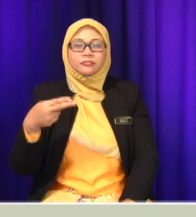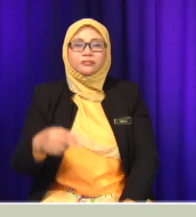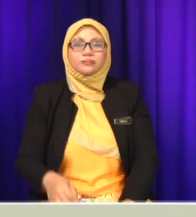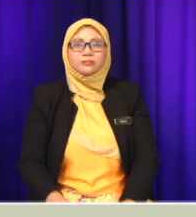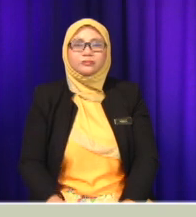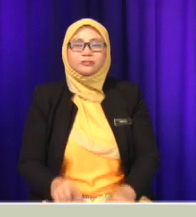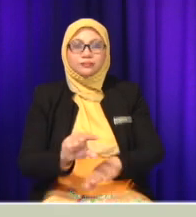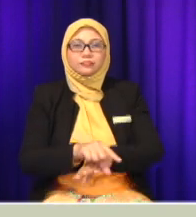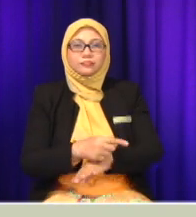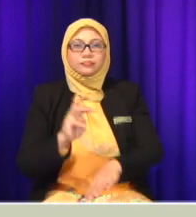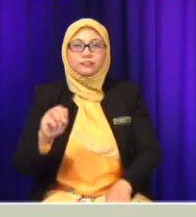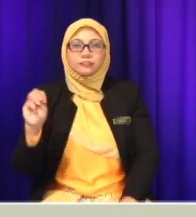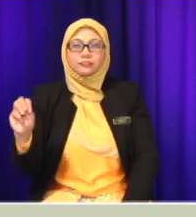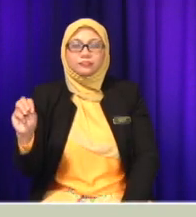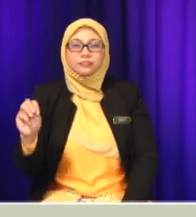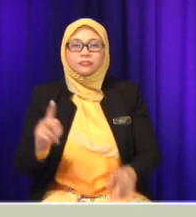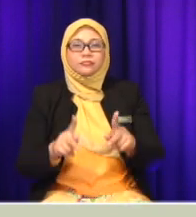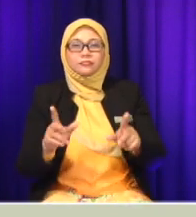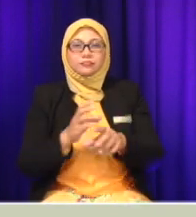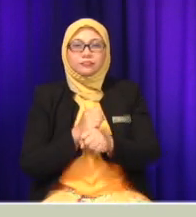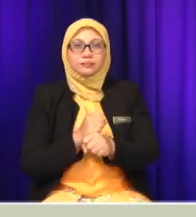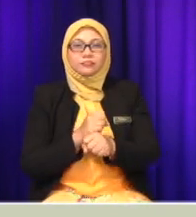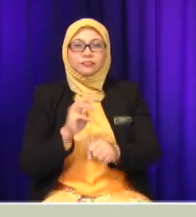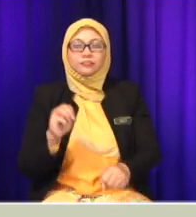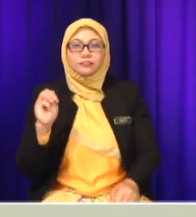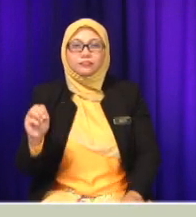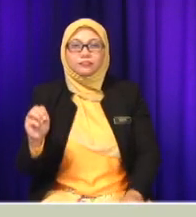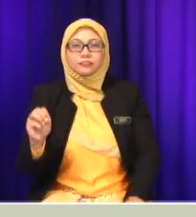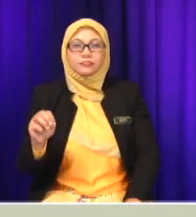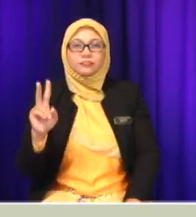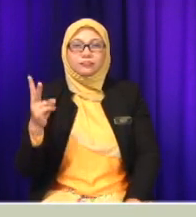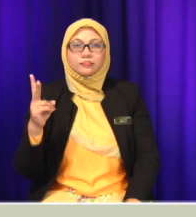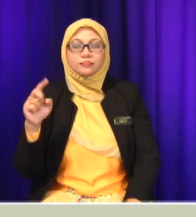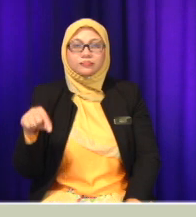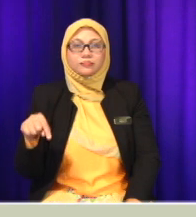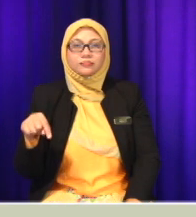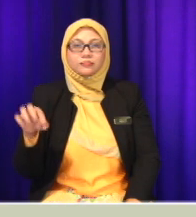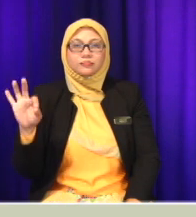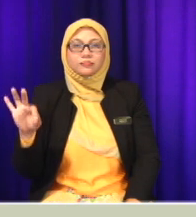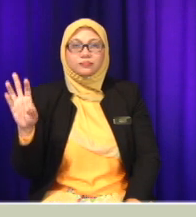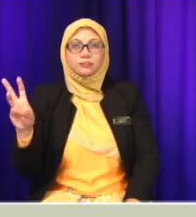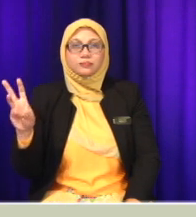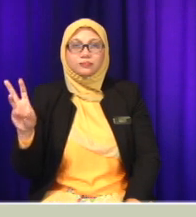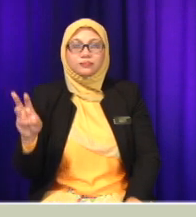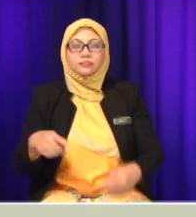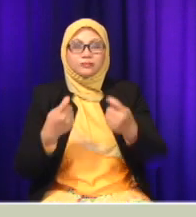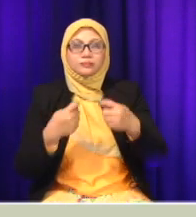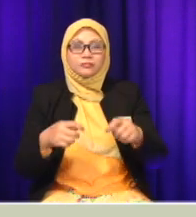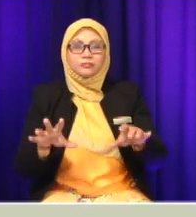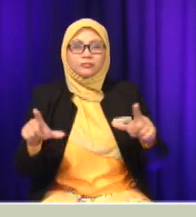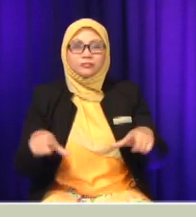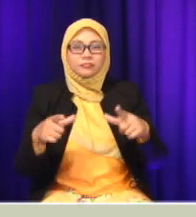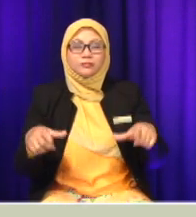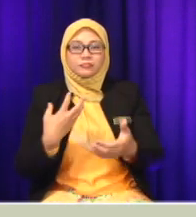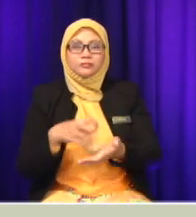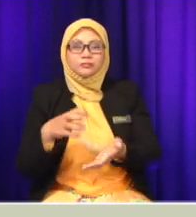sekiranya kita dapati bacaan pada mikrometer iaitu 12.96 mm menunjukkan telah berlaku kehausan dan